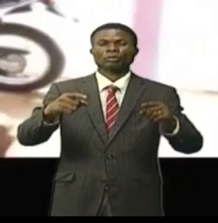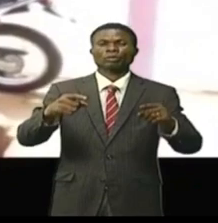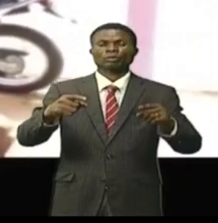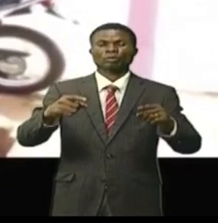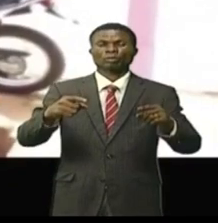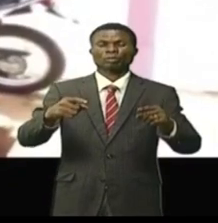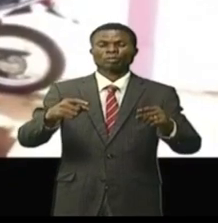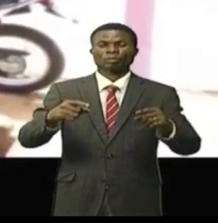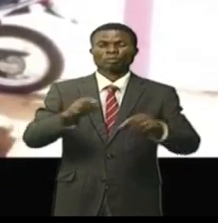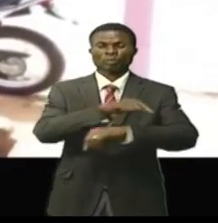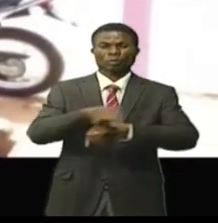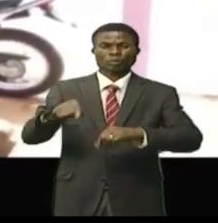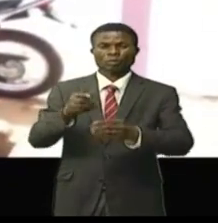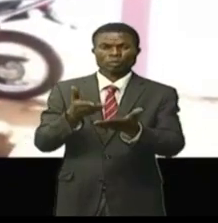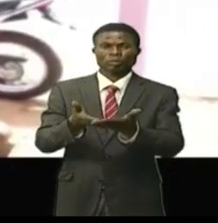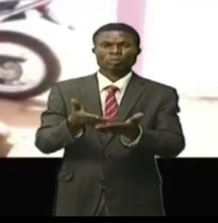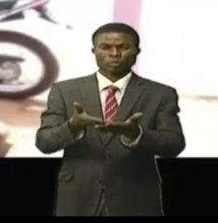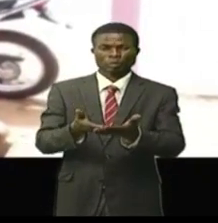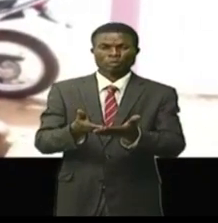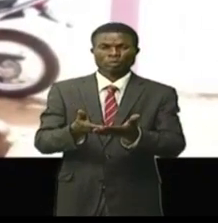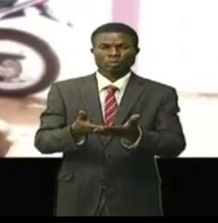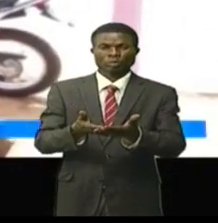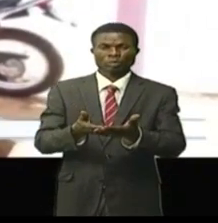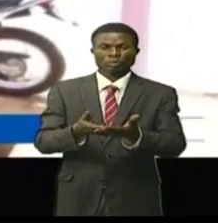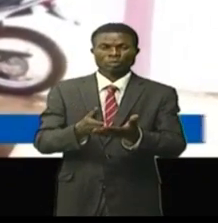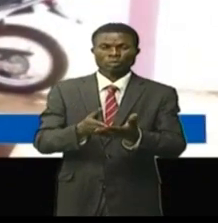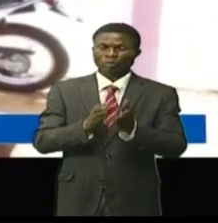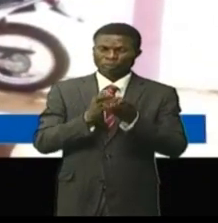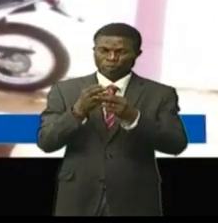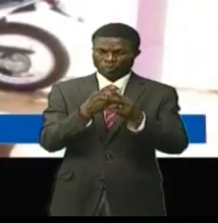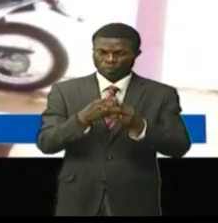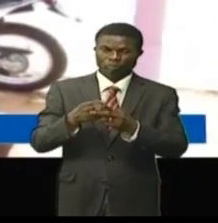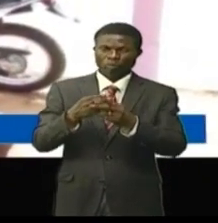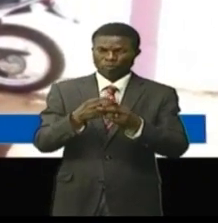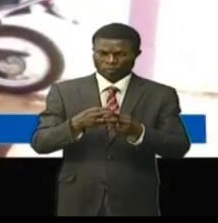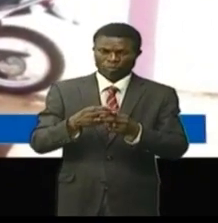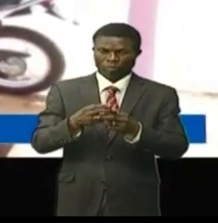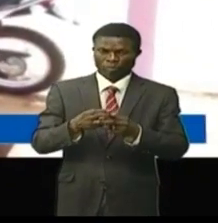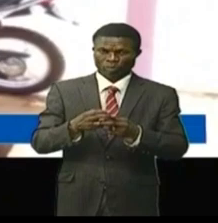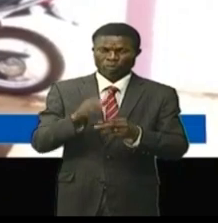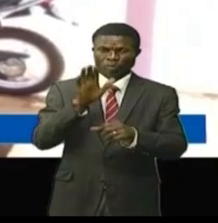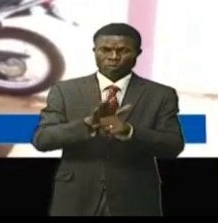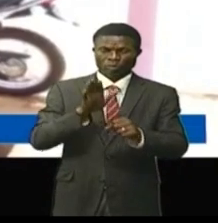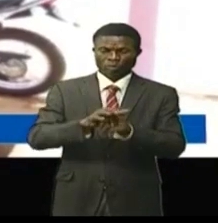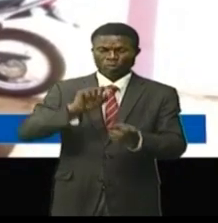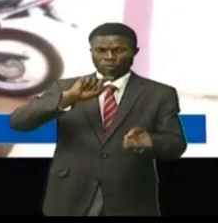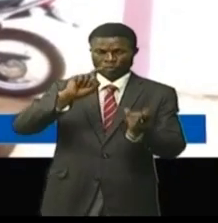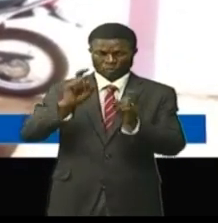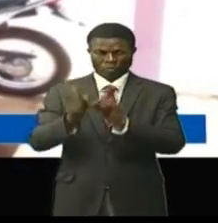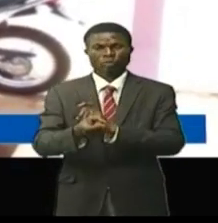que cette direction a subi plusieurs changements,